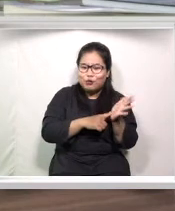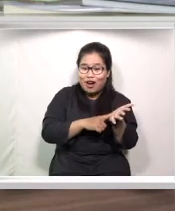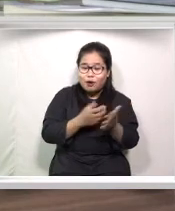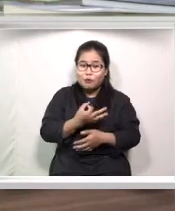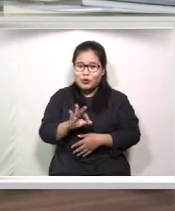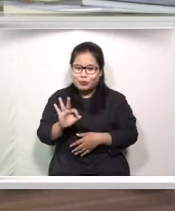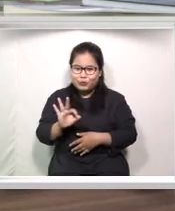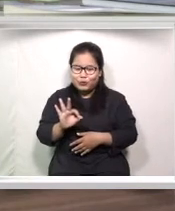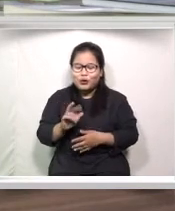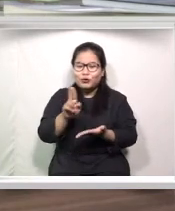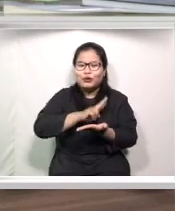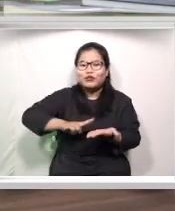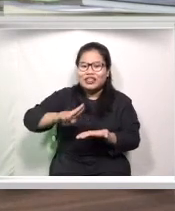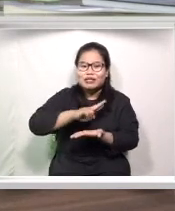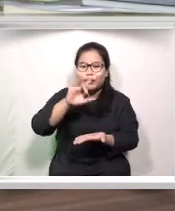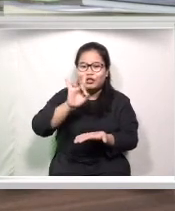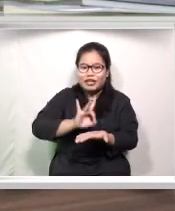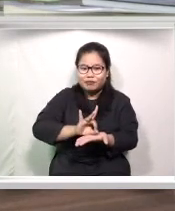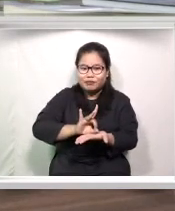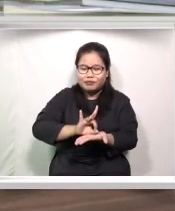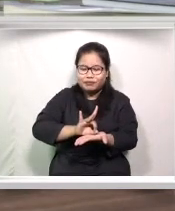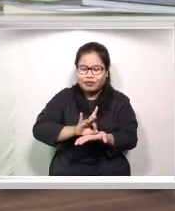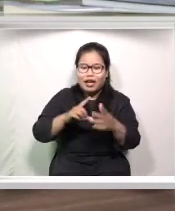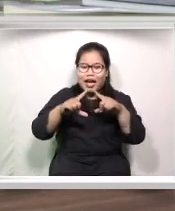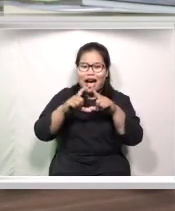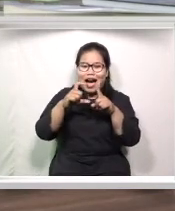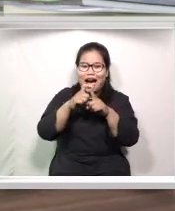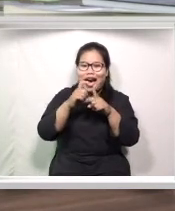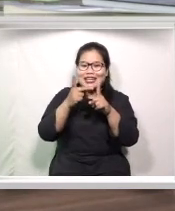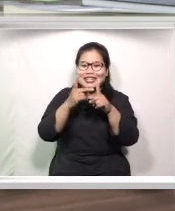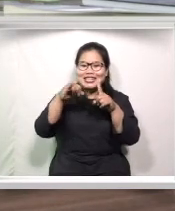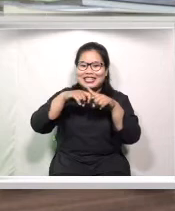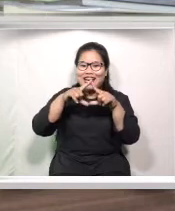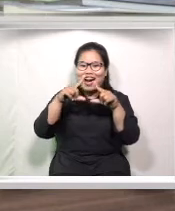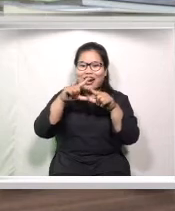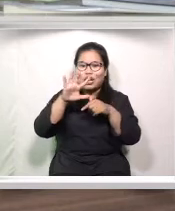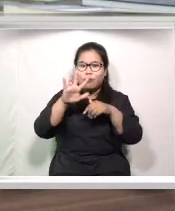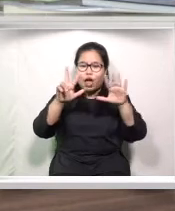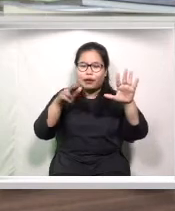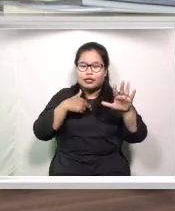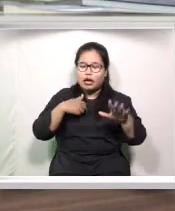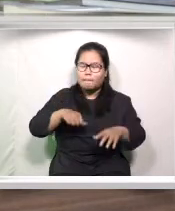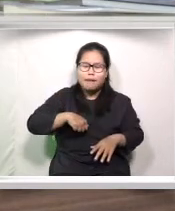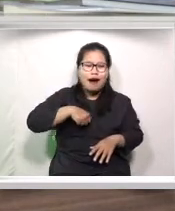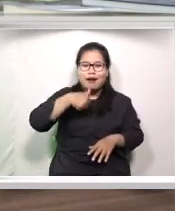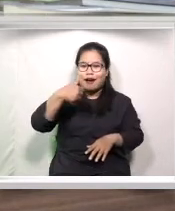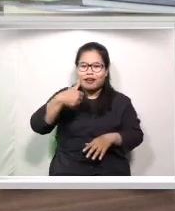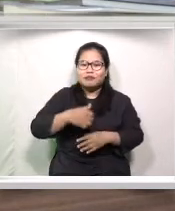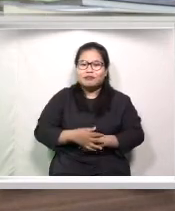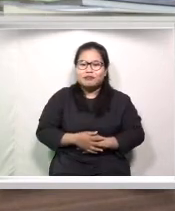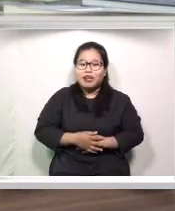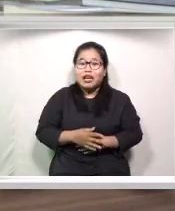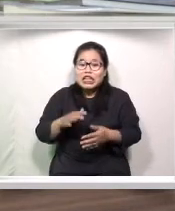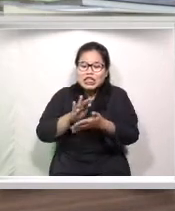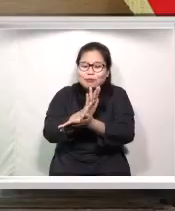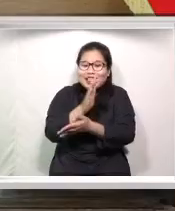baru Universitas Brawijaya Adhikara 58 sekalian yang saya banggakan.